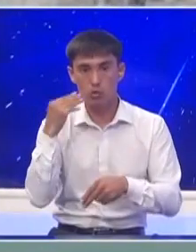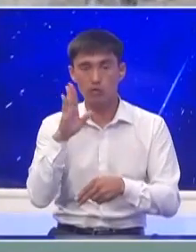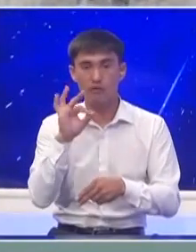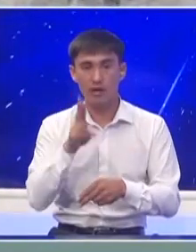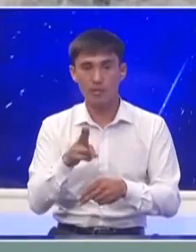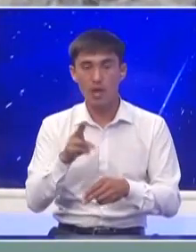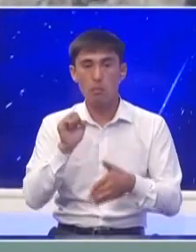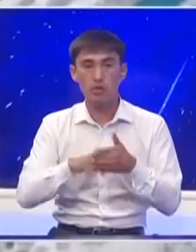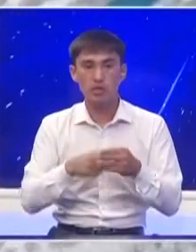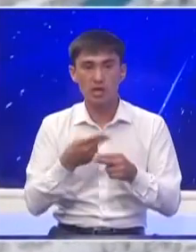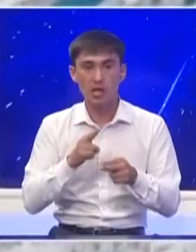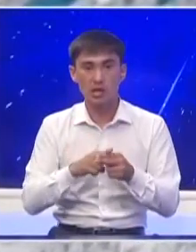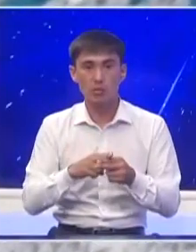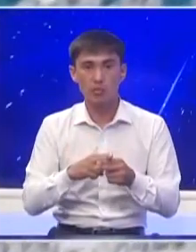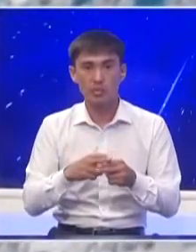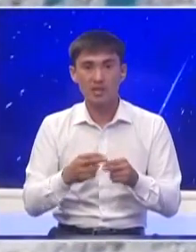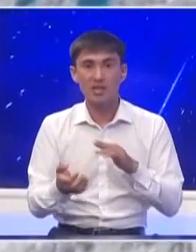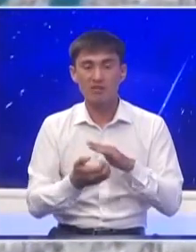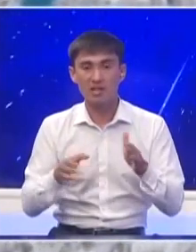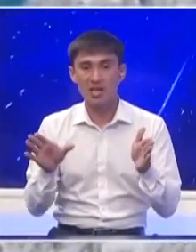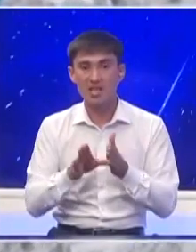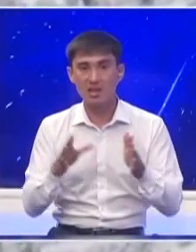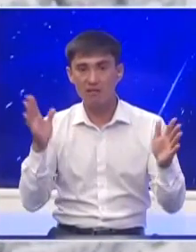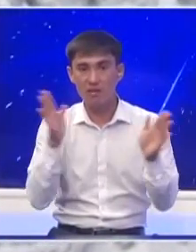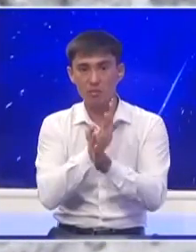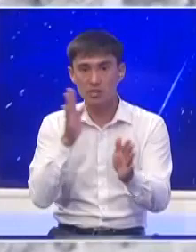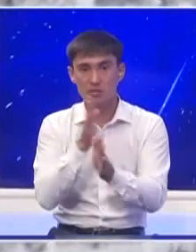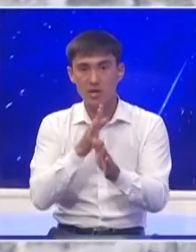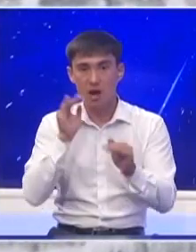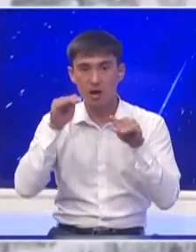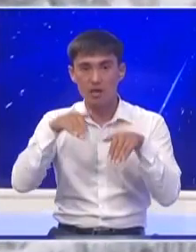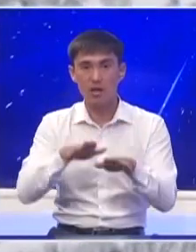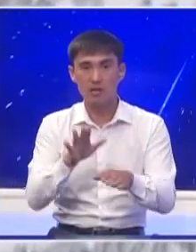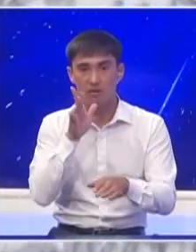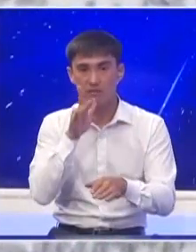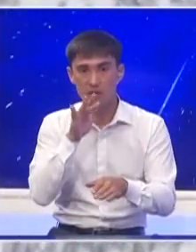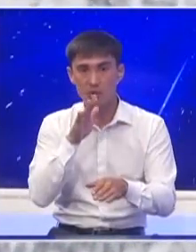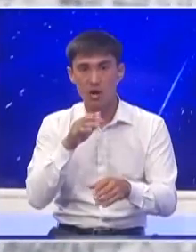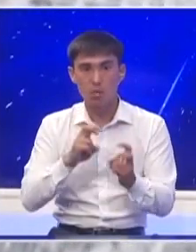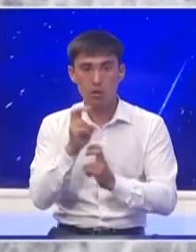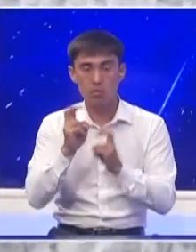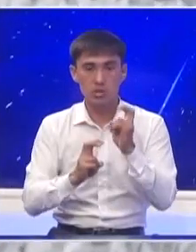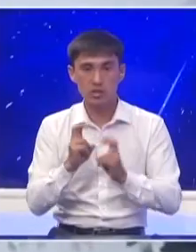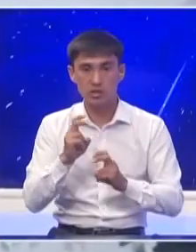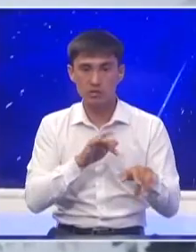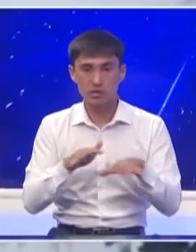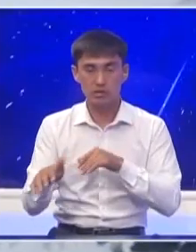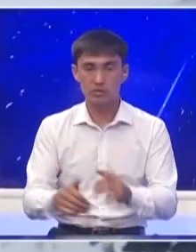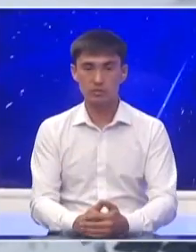века. Причина этому – избыток энергии в атмосфере и океане, накопленные за время промышленной революции.